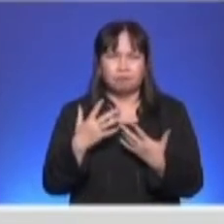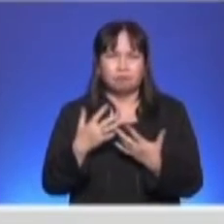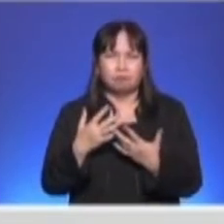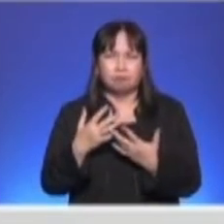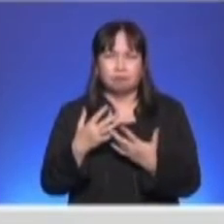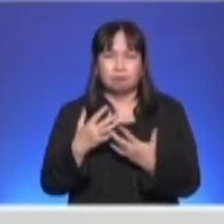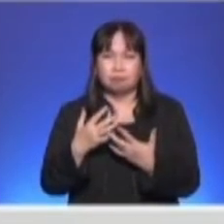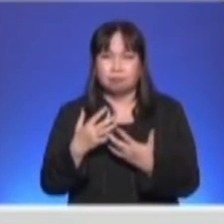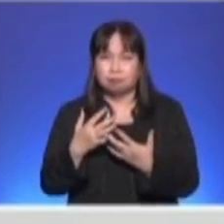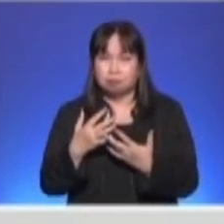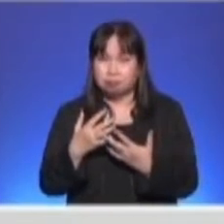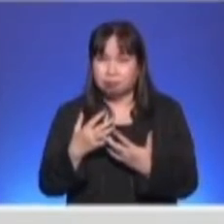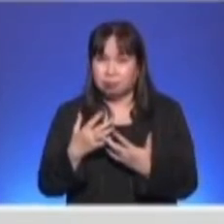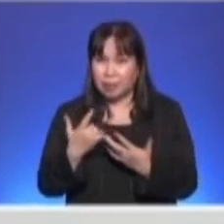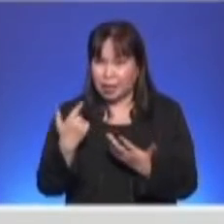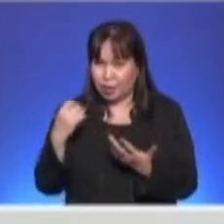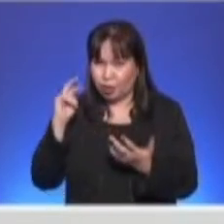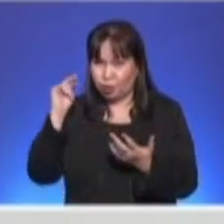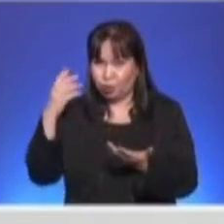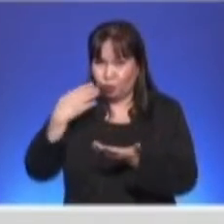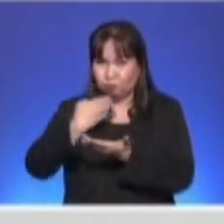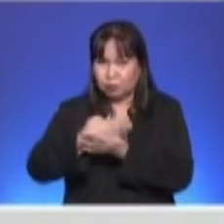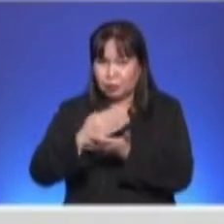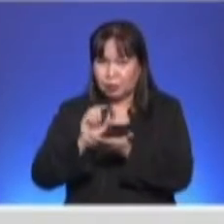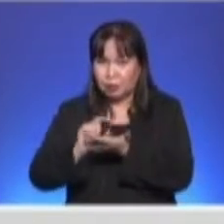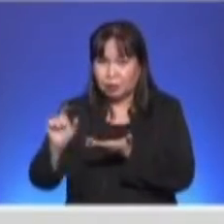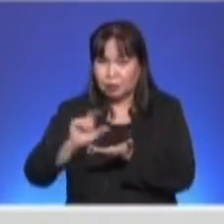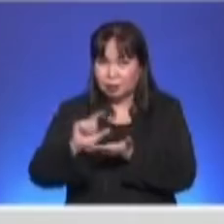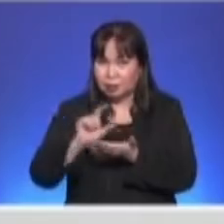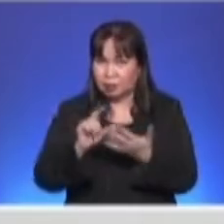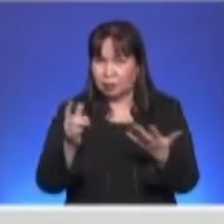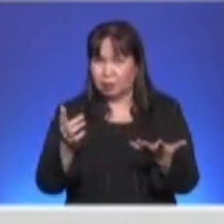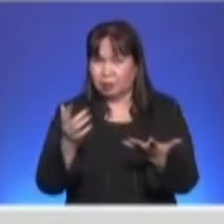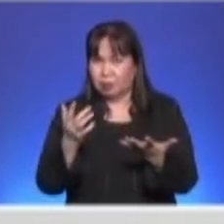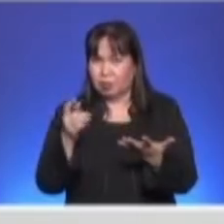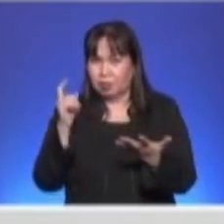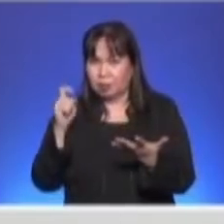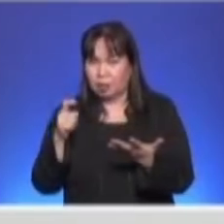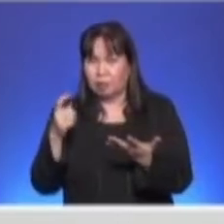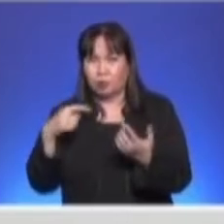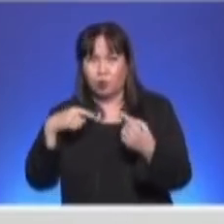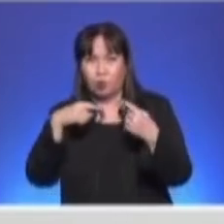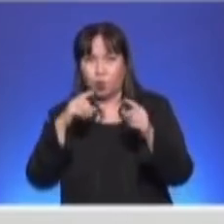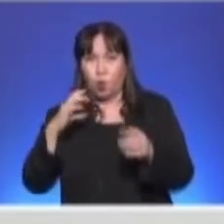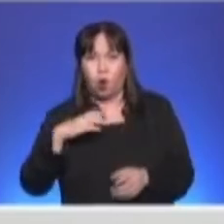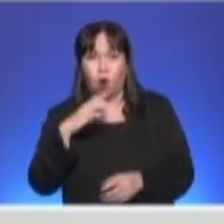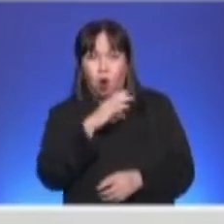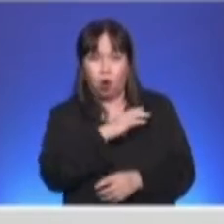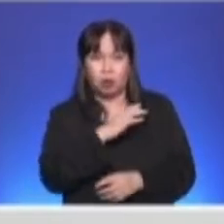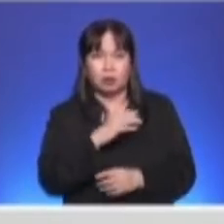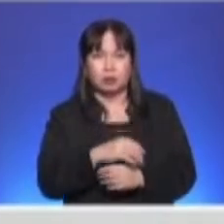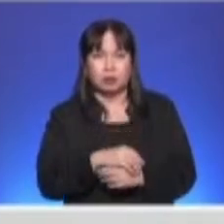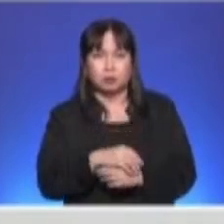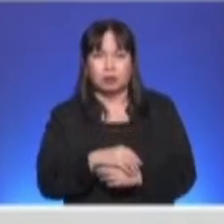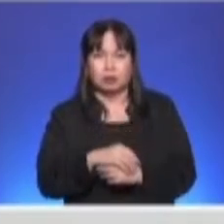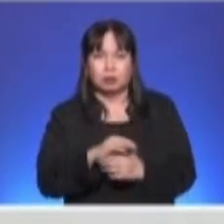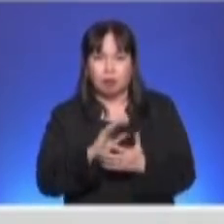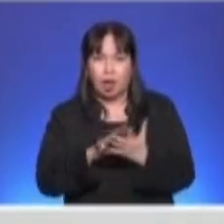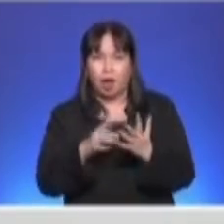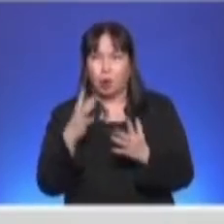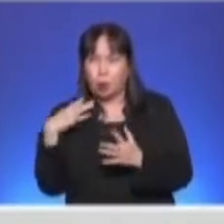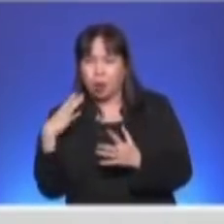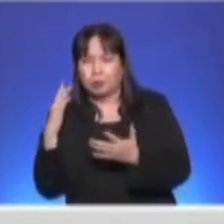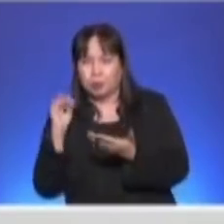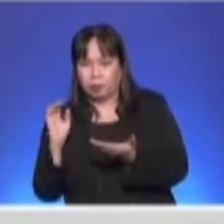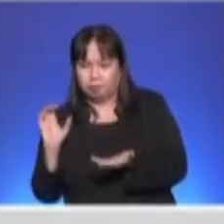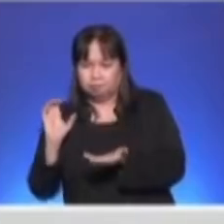magbabago ka ng panibagong allocation na yon ay mapupunta sa Kongreso na bago yan malagyan ng pera.